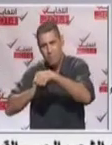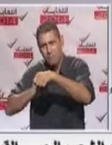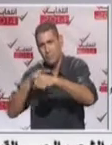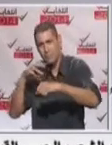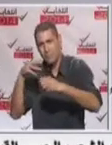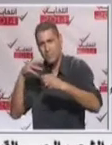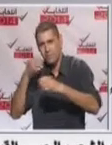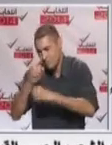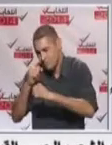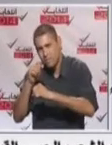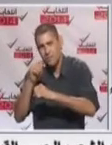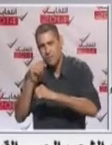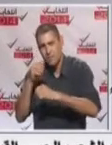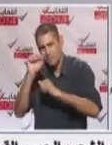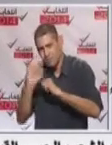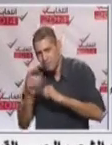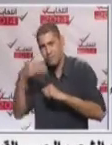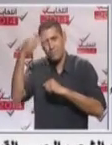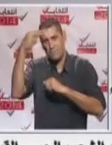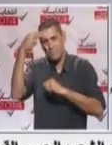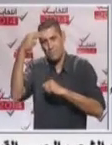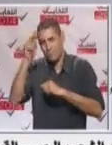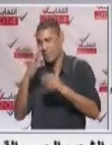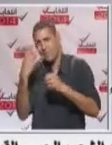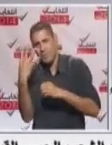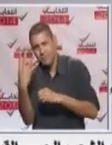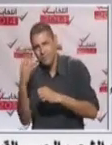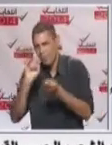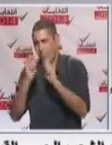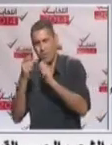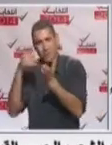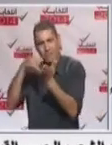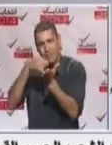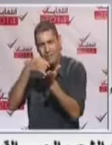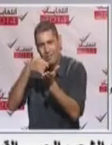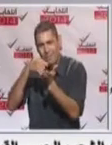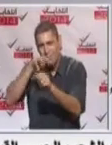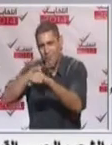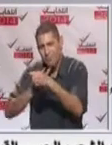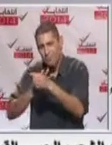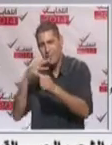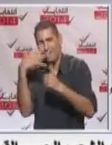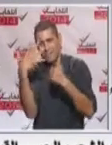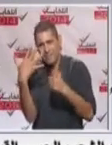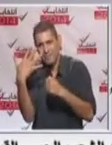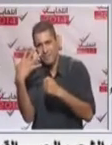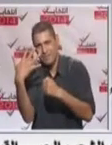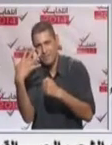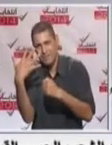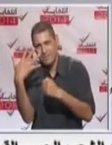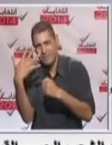الشمالية والجنوبية، رابعا العمل على تحويل معتمدية حافوز مركز ولاية، خامسا العمل على إحداث